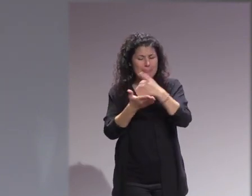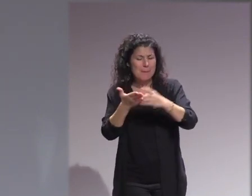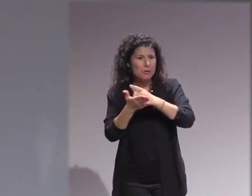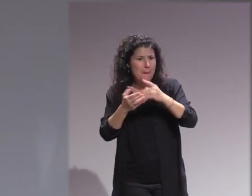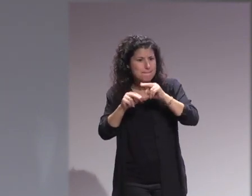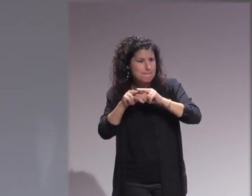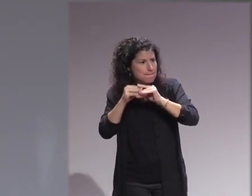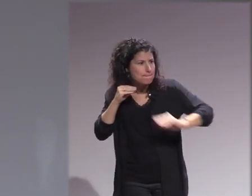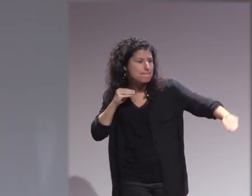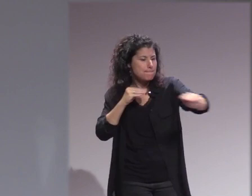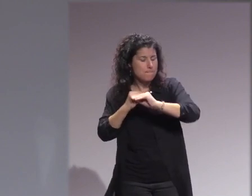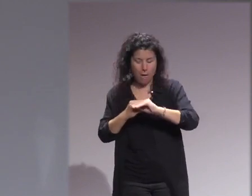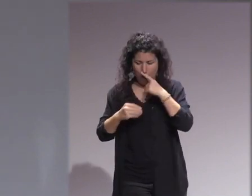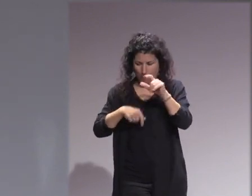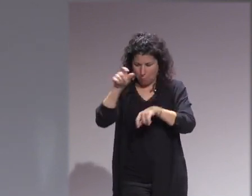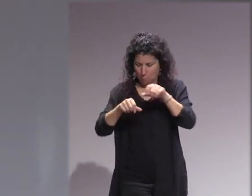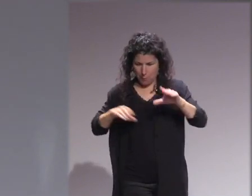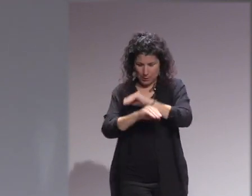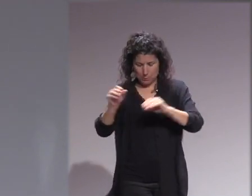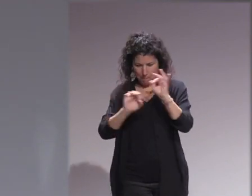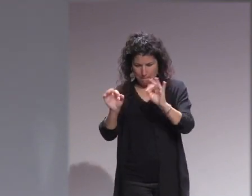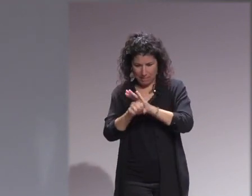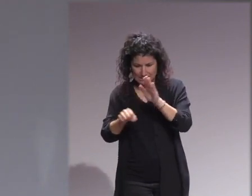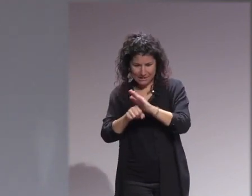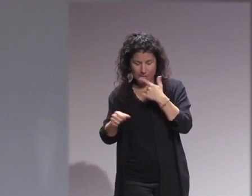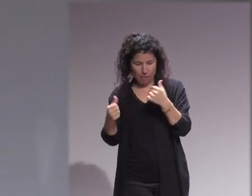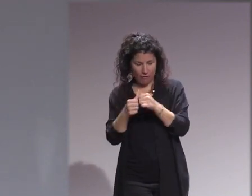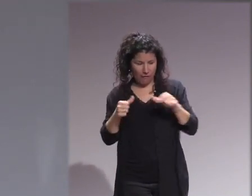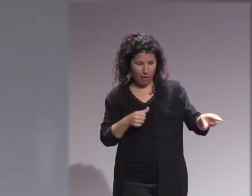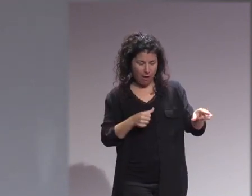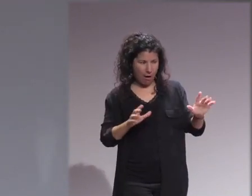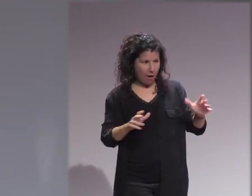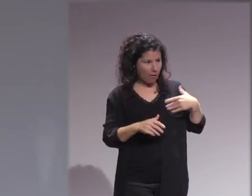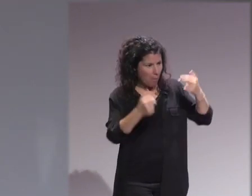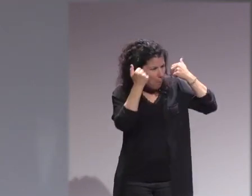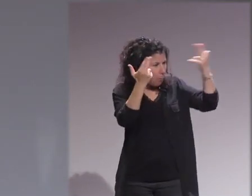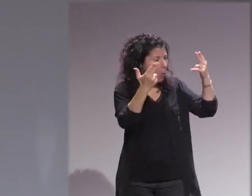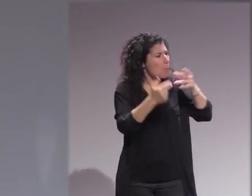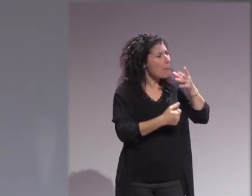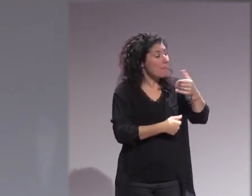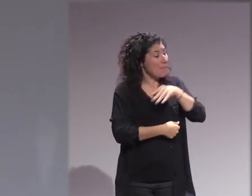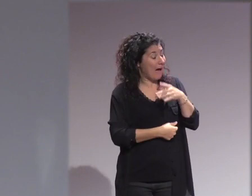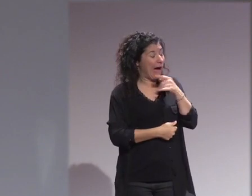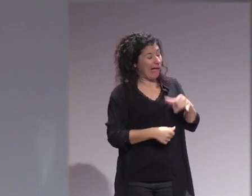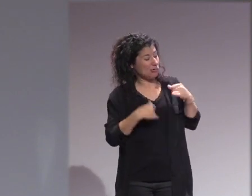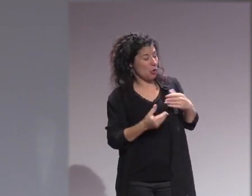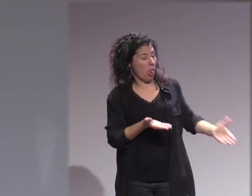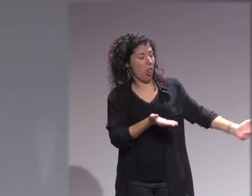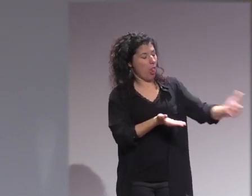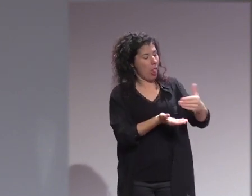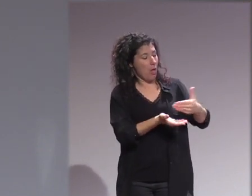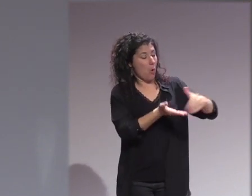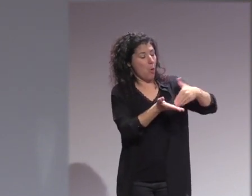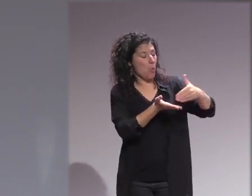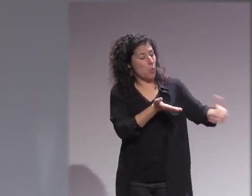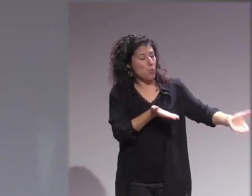coups. On va s'assurer qu'il n'y ait plus de velléité indépendantiste ou de solivement possible, parce qu'en fait, on prend la jeunesse. Et puis, on va la déplacer dans un territoire où on est en